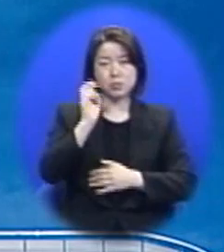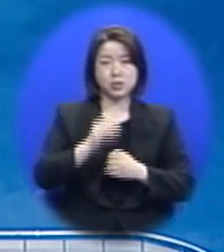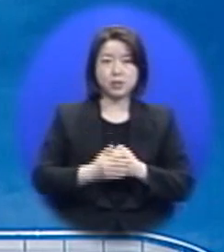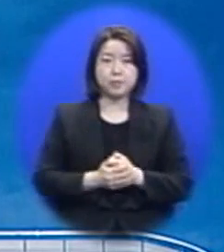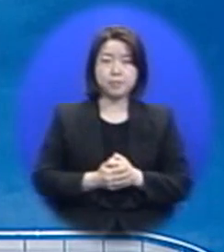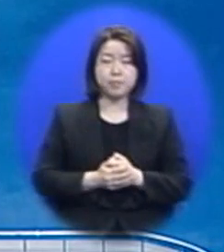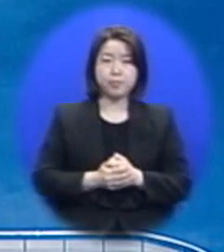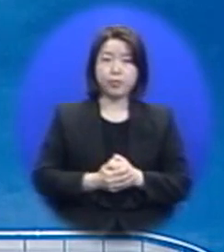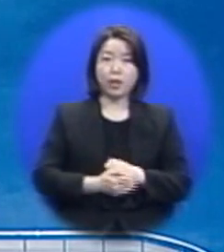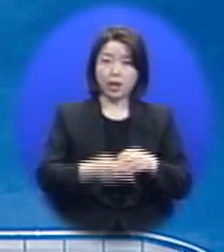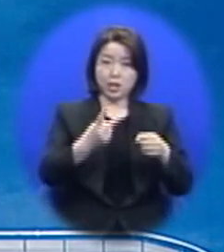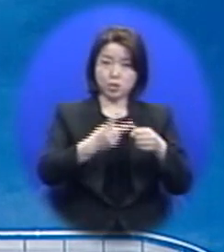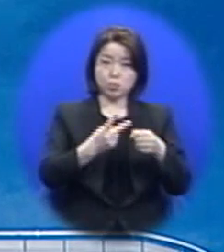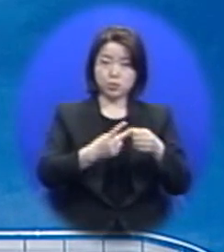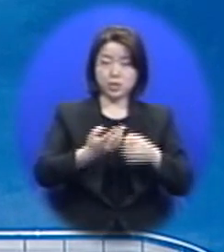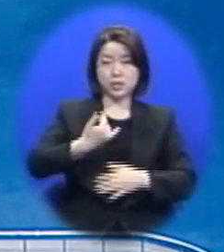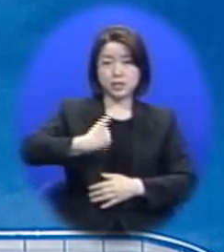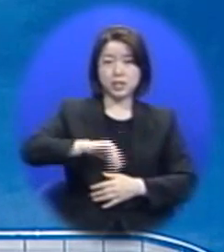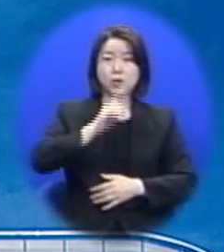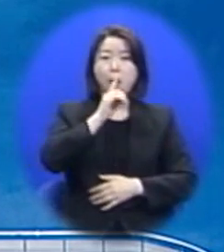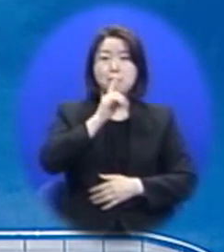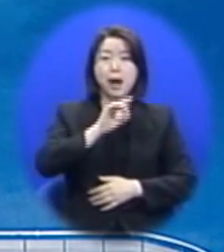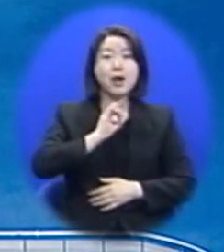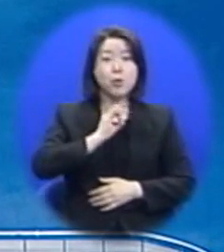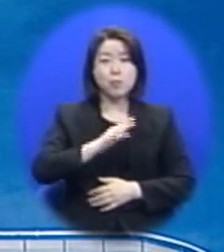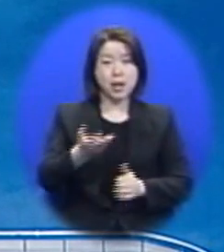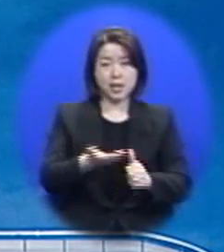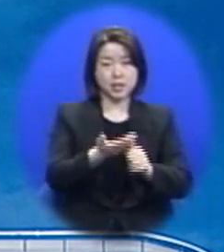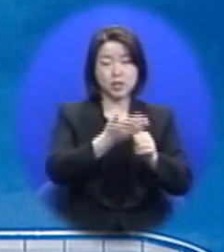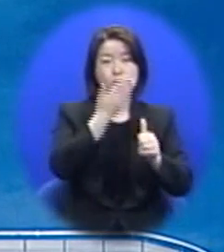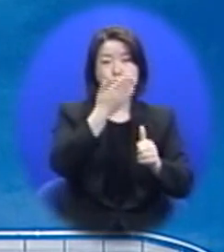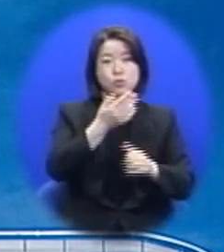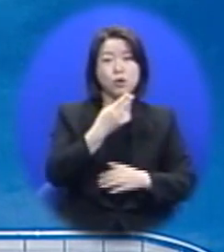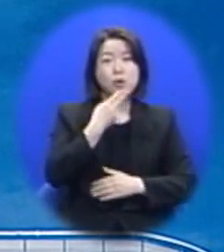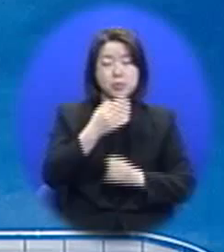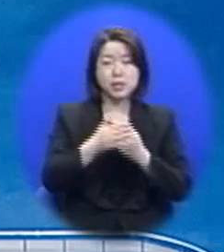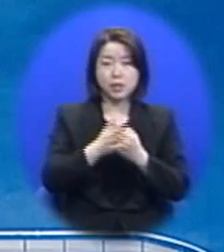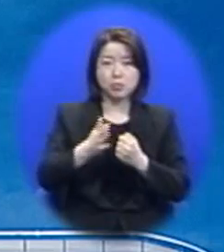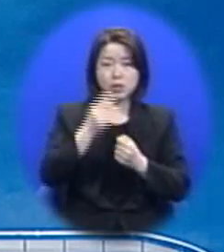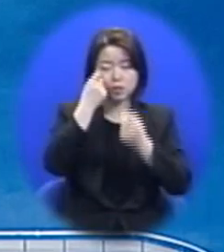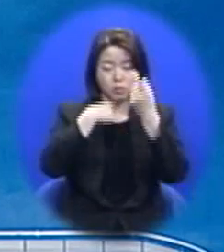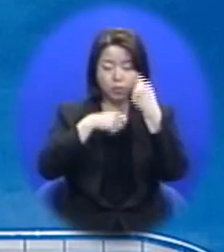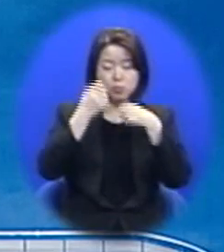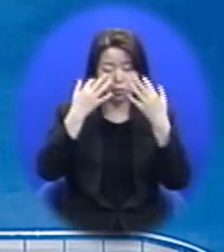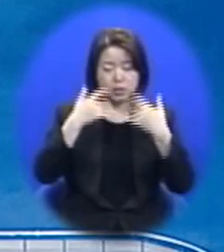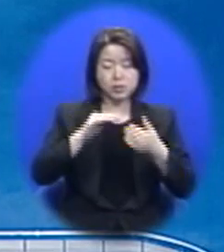이제는 자녀들을 말로 기를 수가 없기 때문에 눈물이 나는 것입니다.